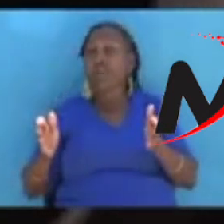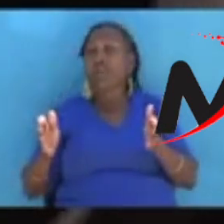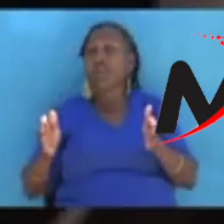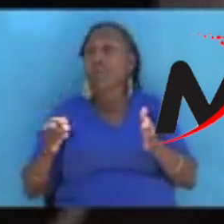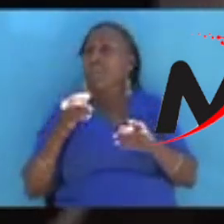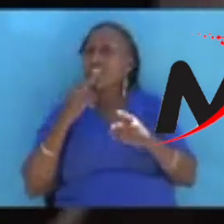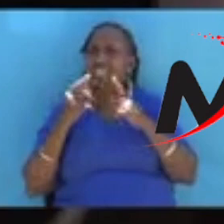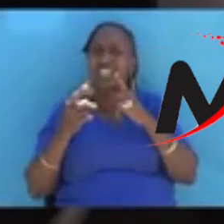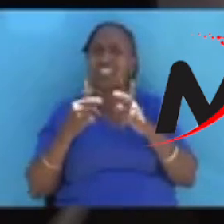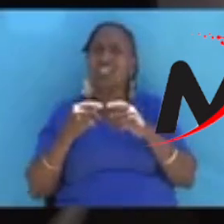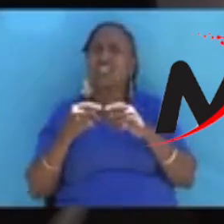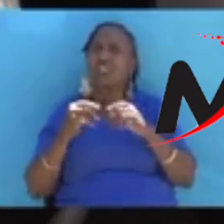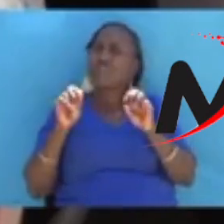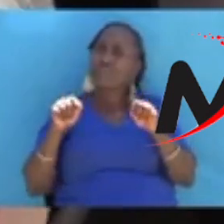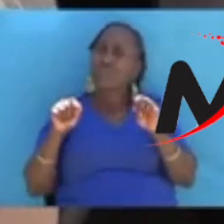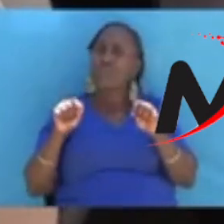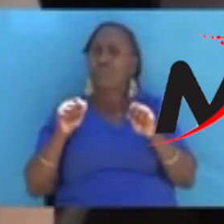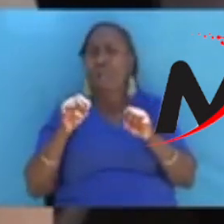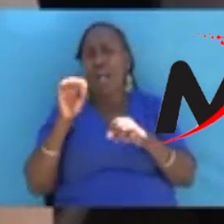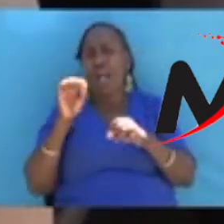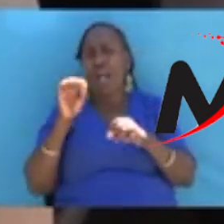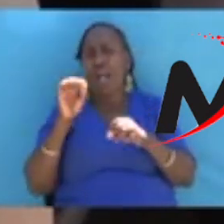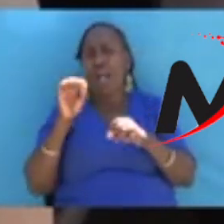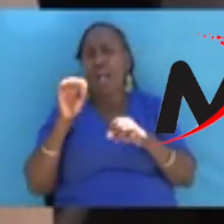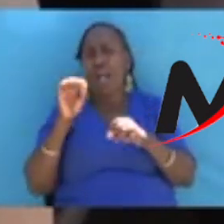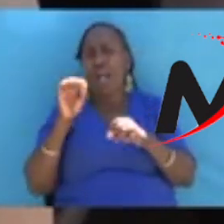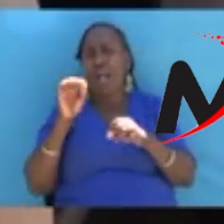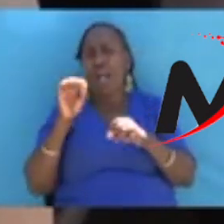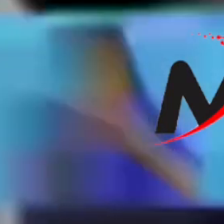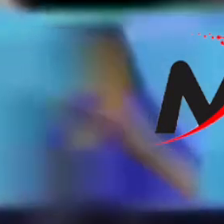Olentutu, na pale tulikuwa tunakungojea,